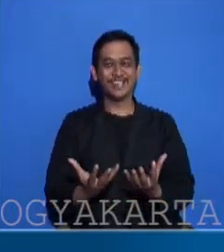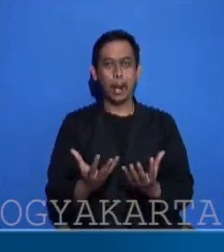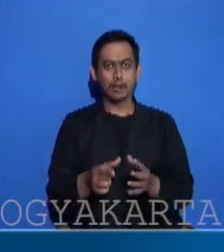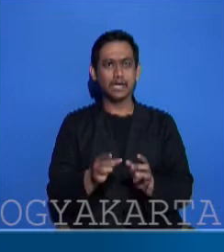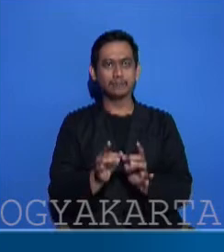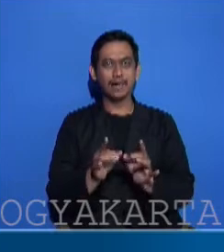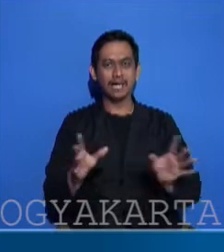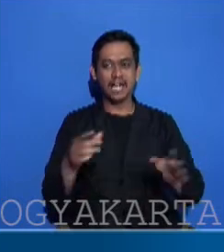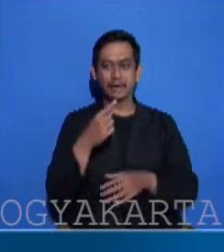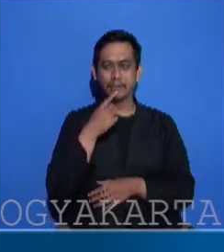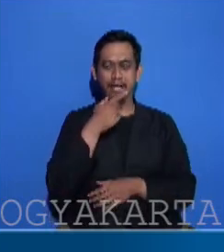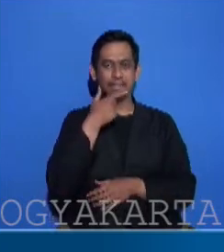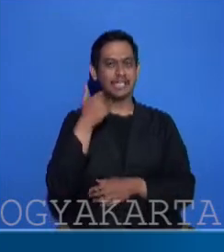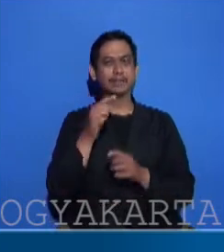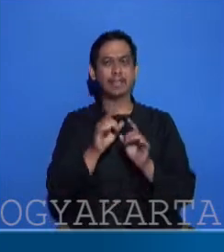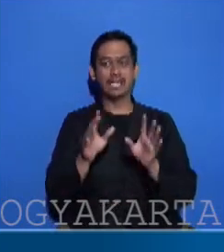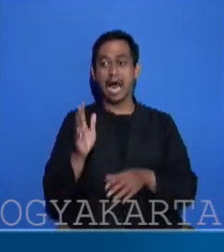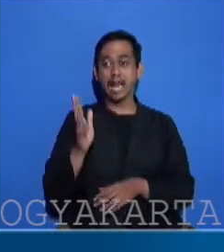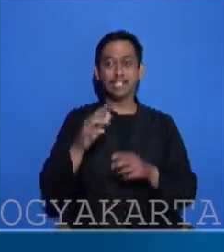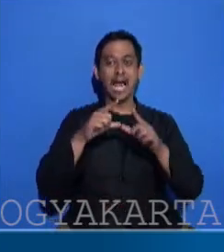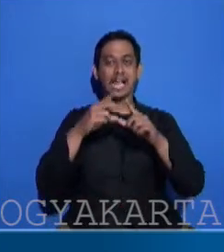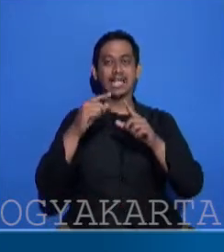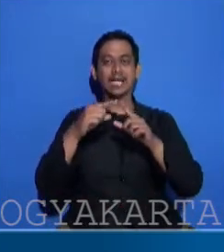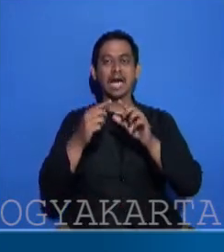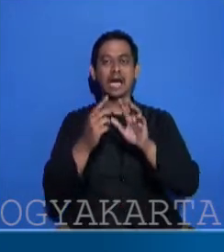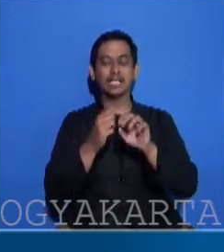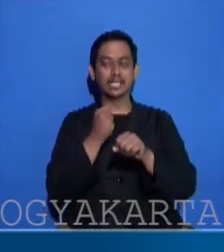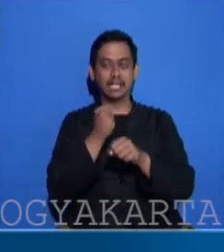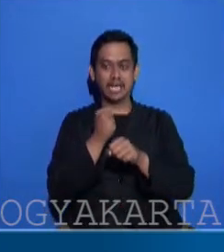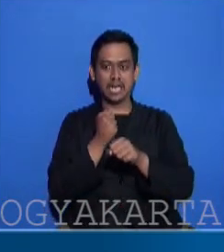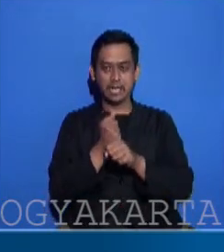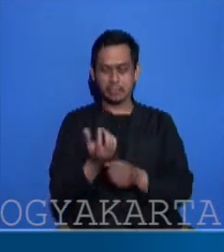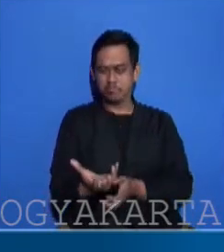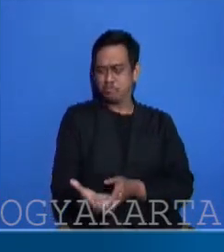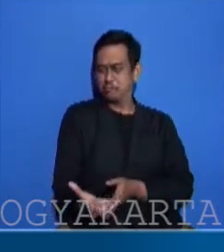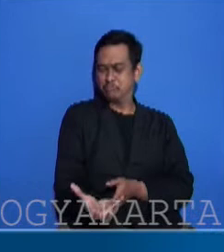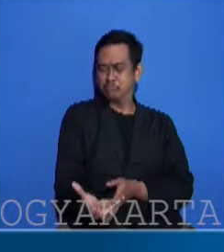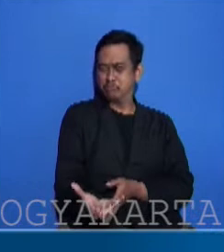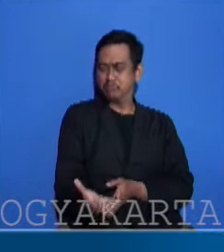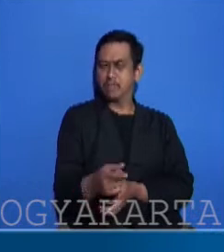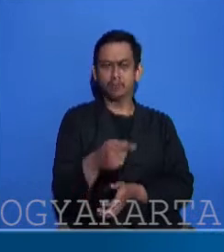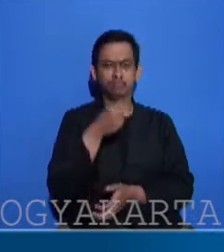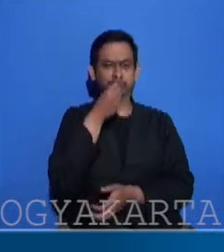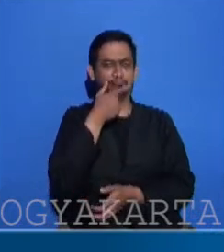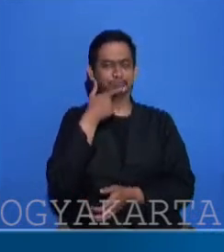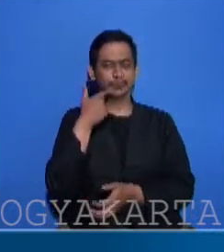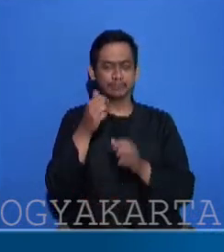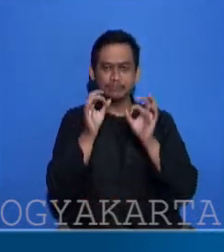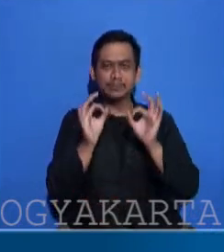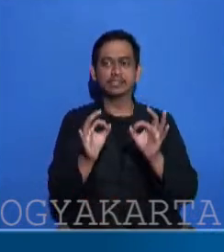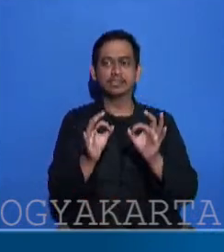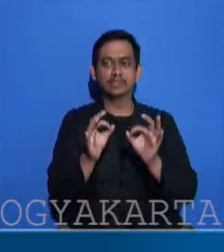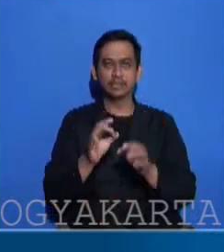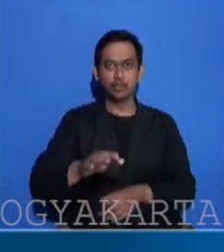cita rasanya kalau masa pakai arang aromanya lebih sedap tingkat kematangan daging pas bahkan kuah yang bahan